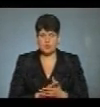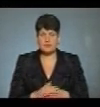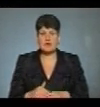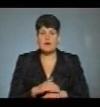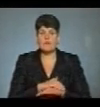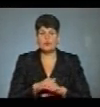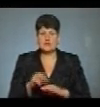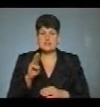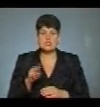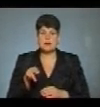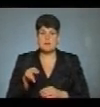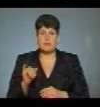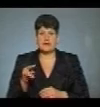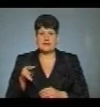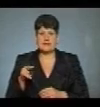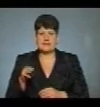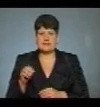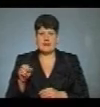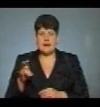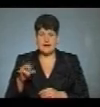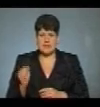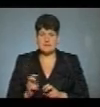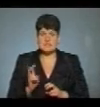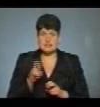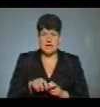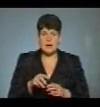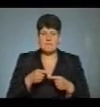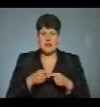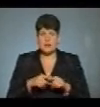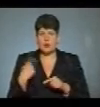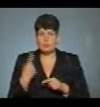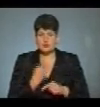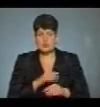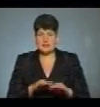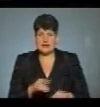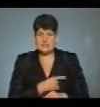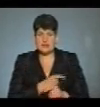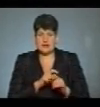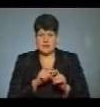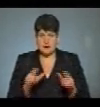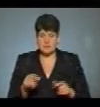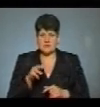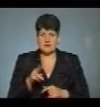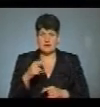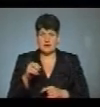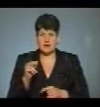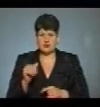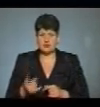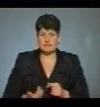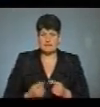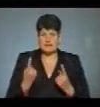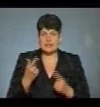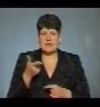Шпитальній у Тернополі підсідає механік дизельного устаткування обласної дитячої лікарні Мирослав Дячун. Чоловік проживає у Великих